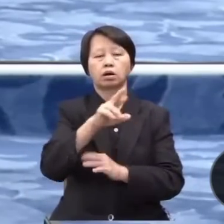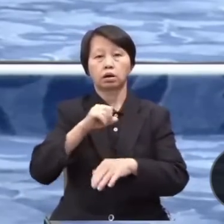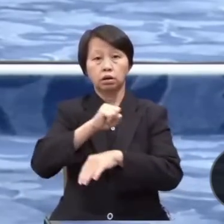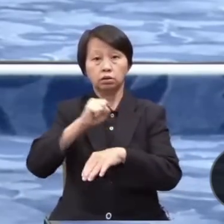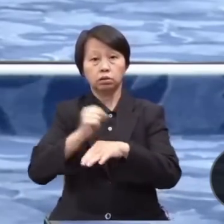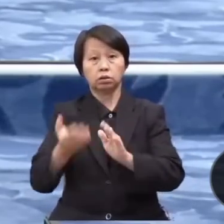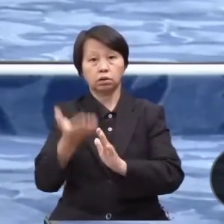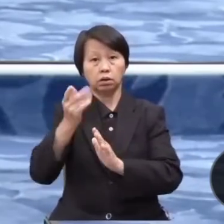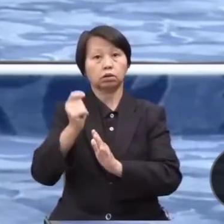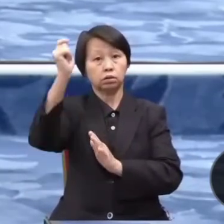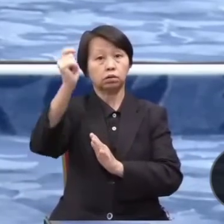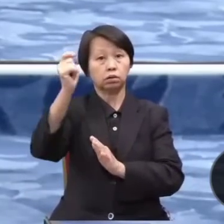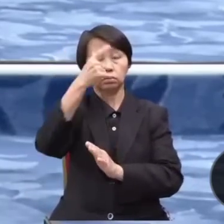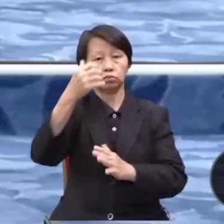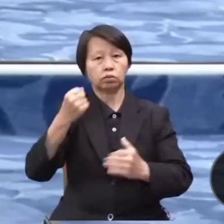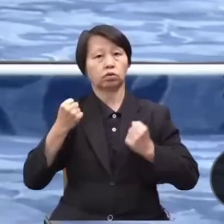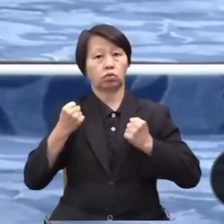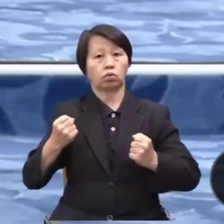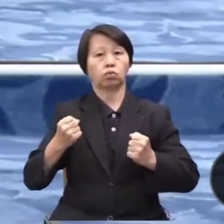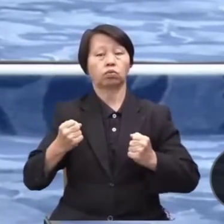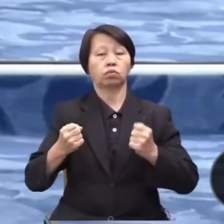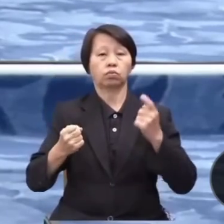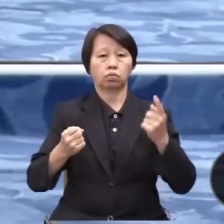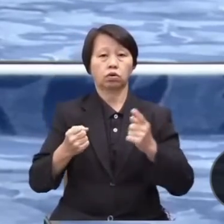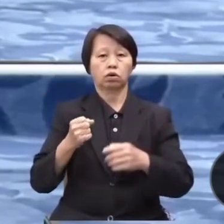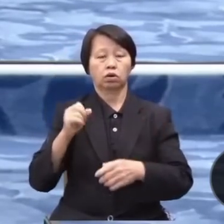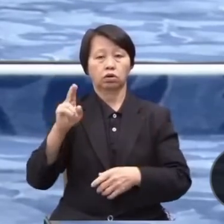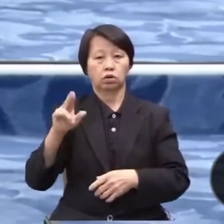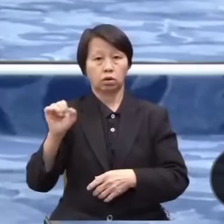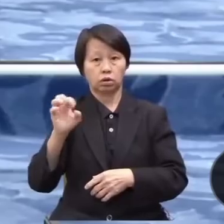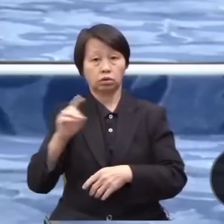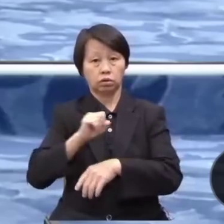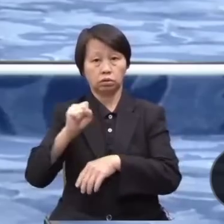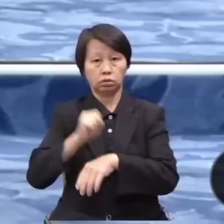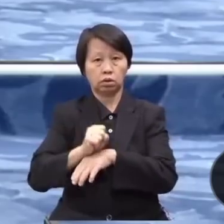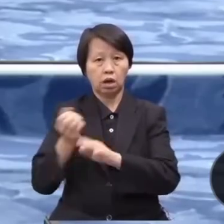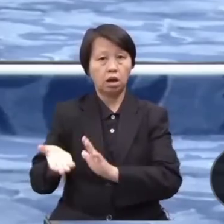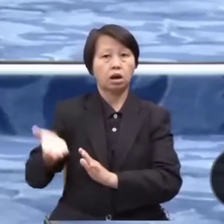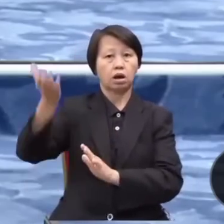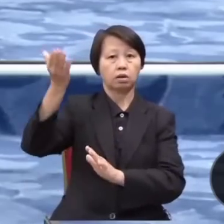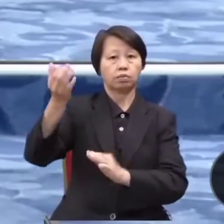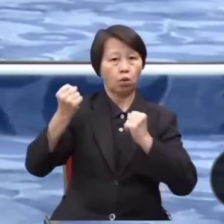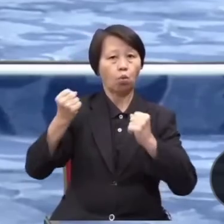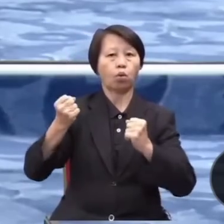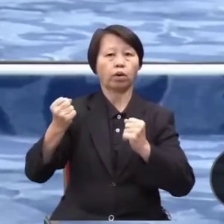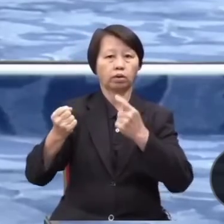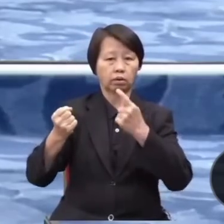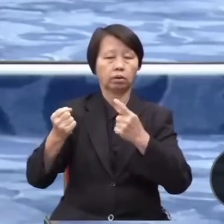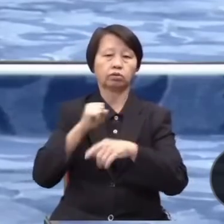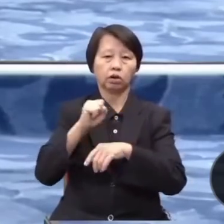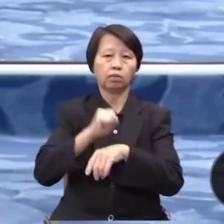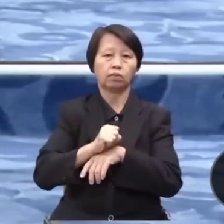Singapura naikkan tinggi, jadi kekuatan dolar Singapura itu lebih ampuh.